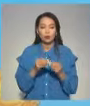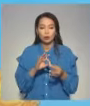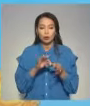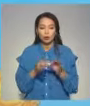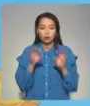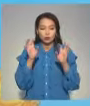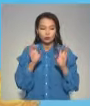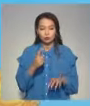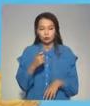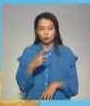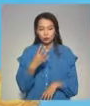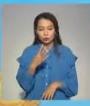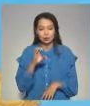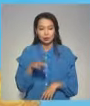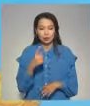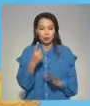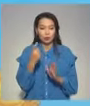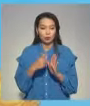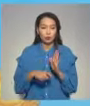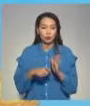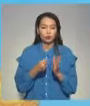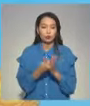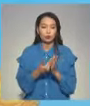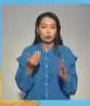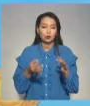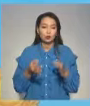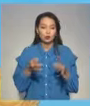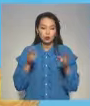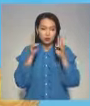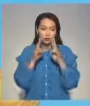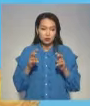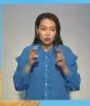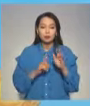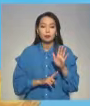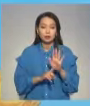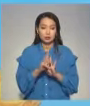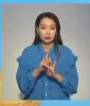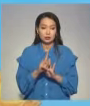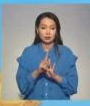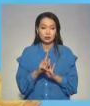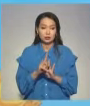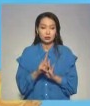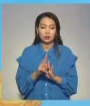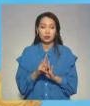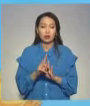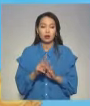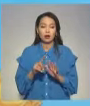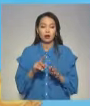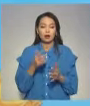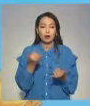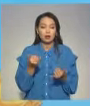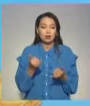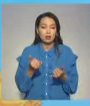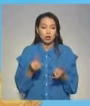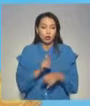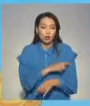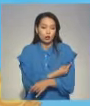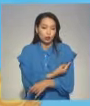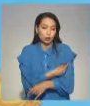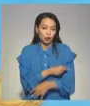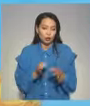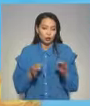кодекстің 124-ші бабы 1-ші бөлігімен сотқа дейінгі тергеу жүргізілуде. Аталған жасөспірімге қатысты қазір сот медициналық